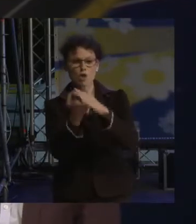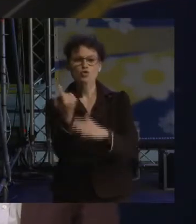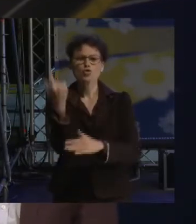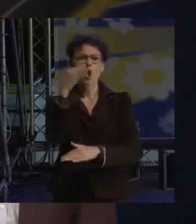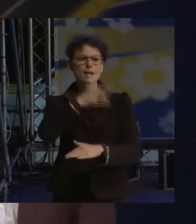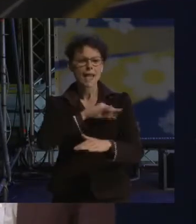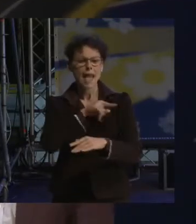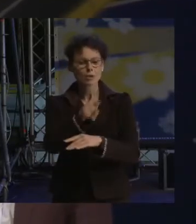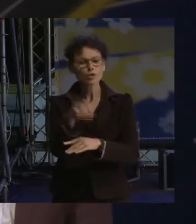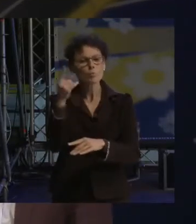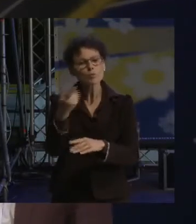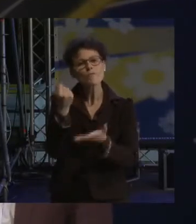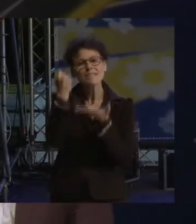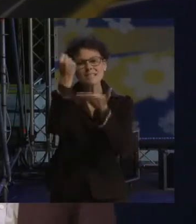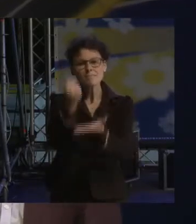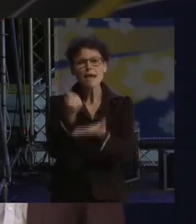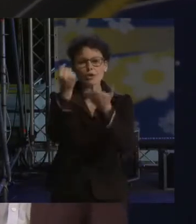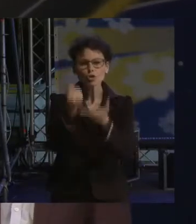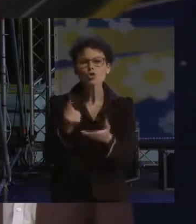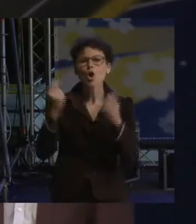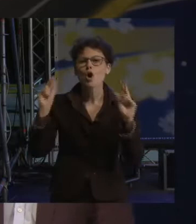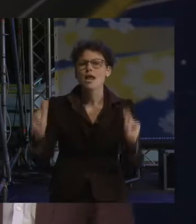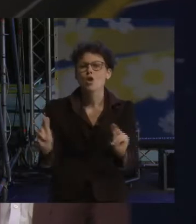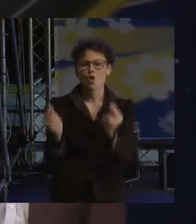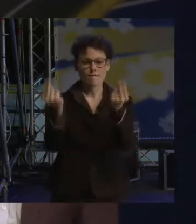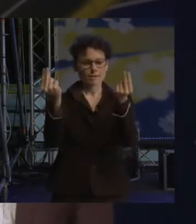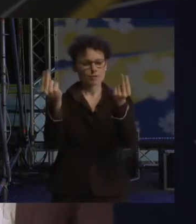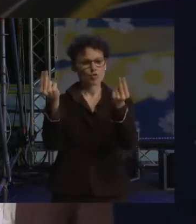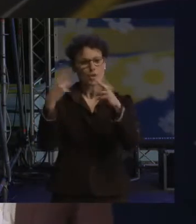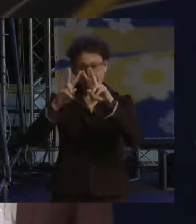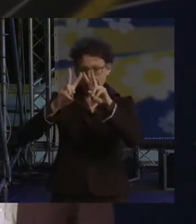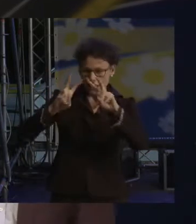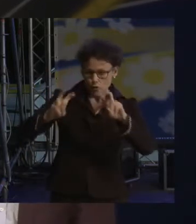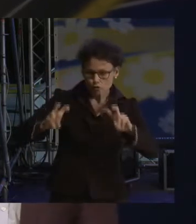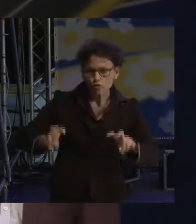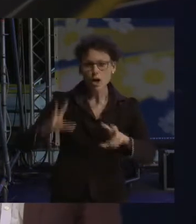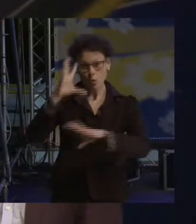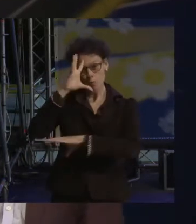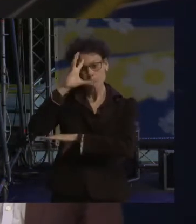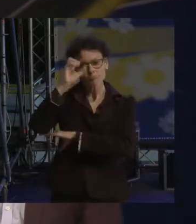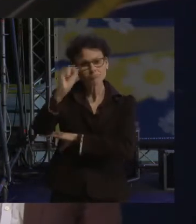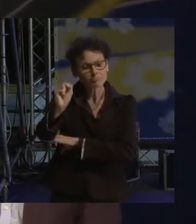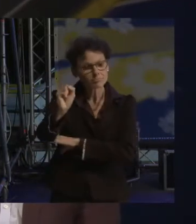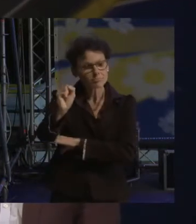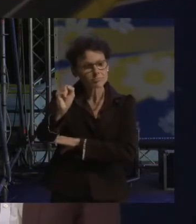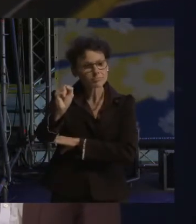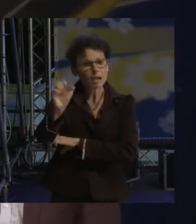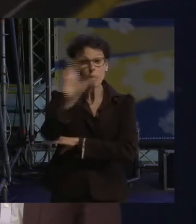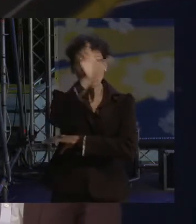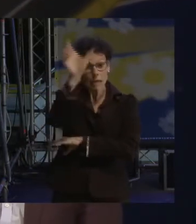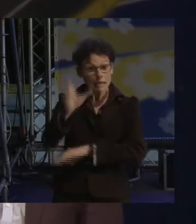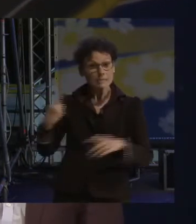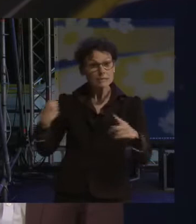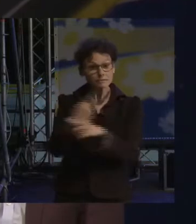nell'innovazione dobbiamo investire in innovazione in ricerca in università e questo paese investe sempre